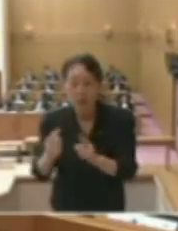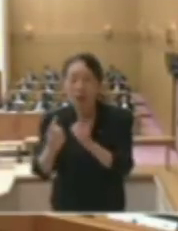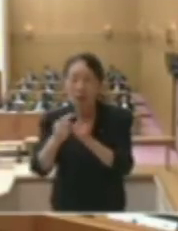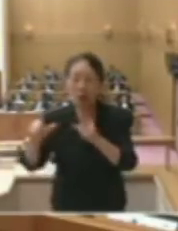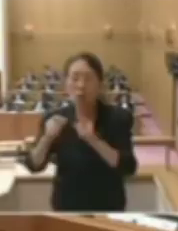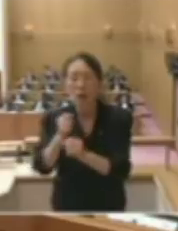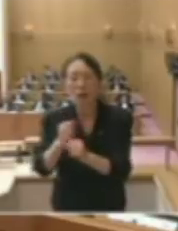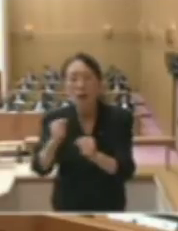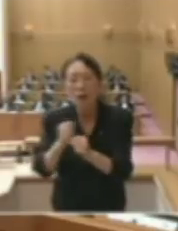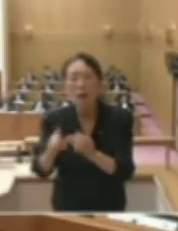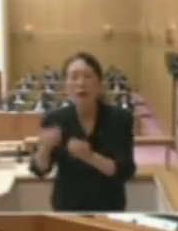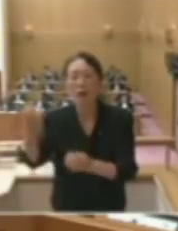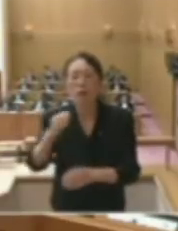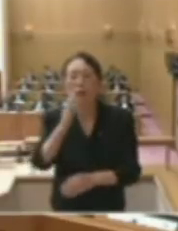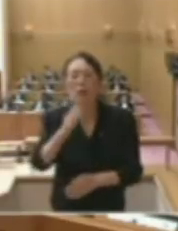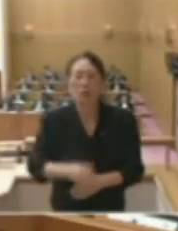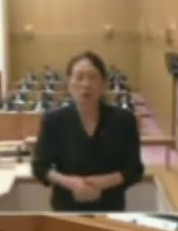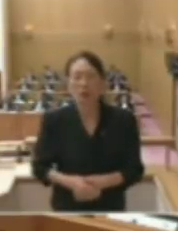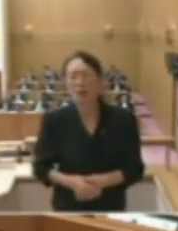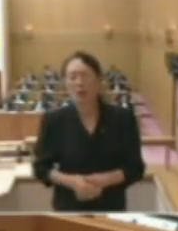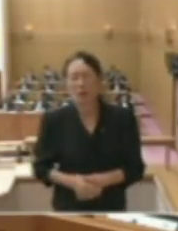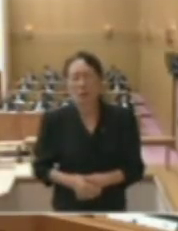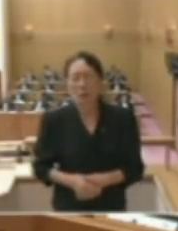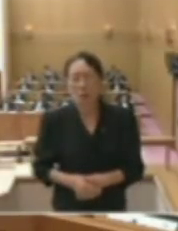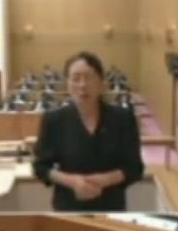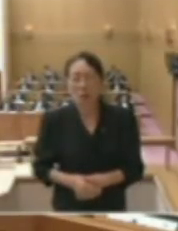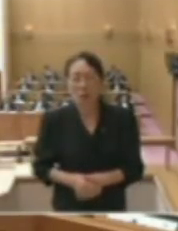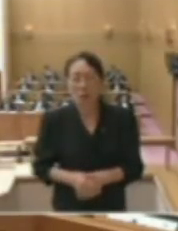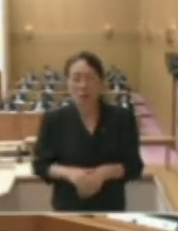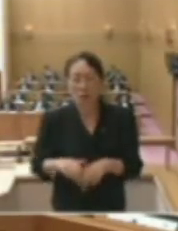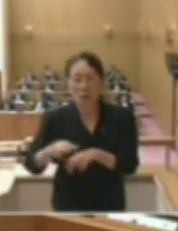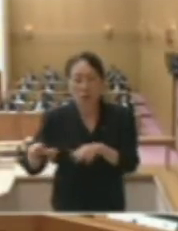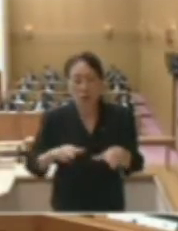もうやめろ、本当に業者の犬、